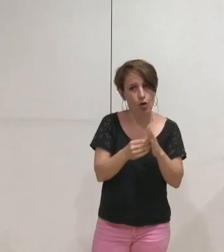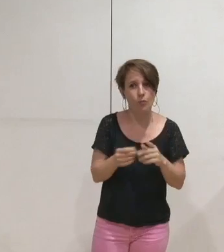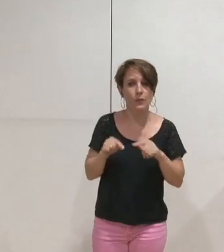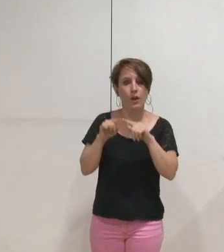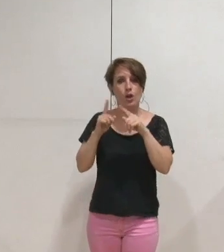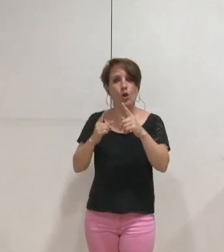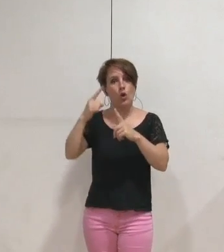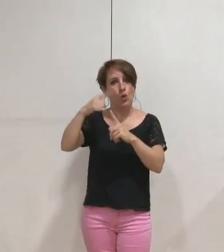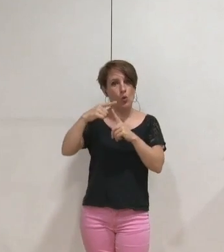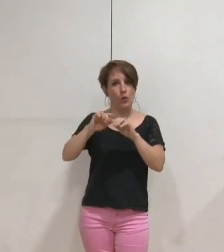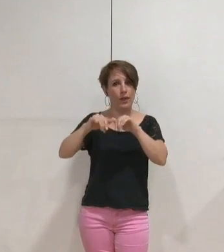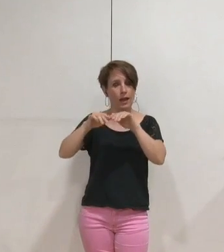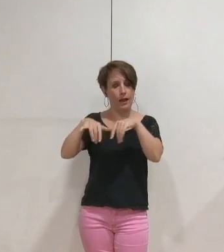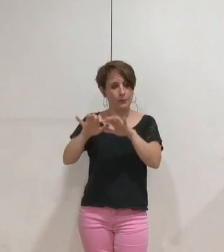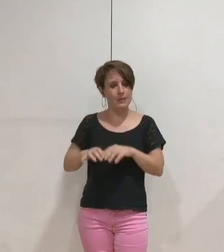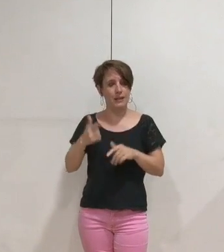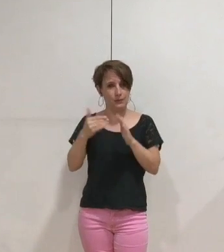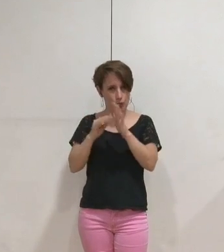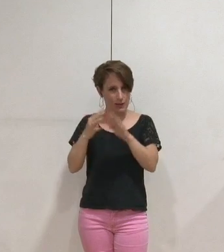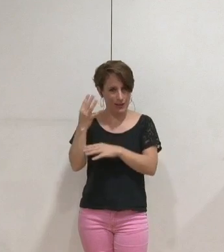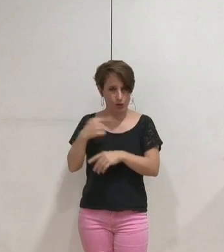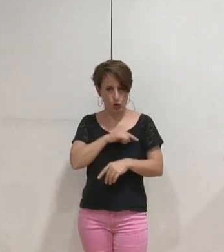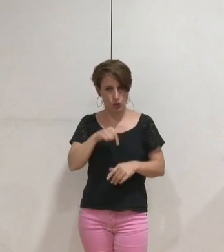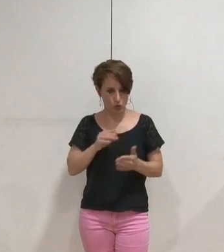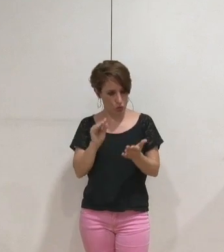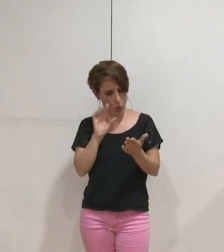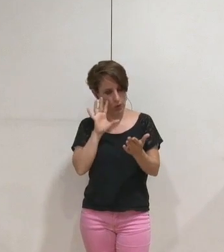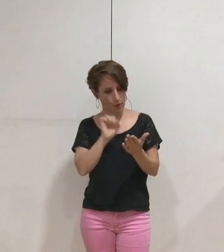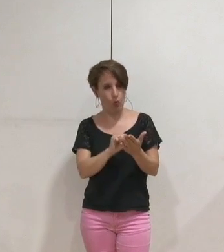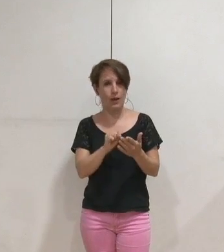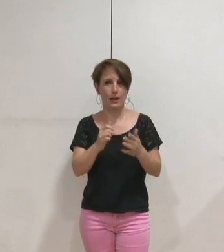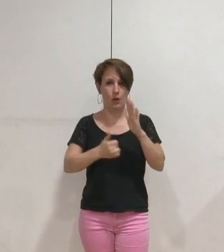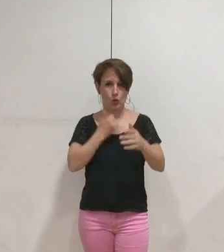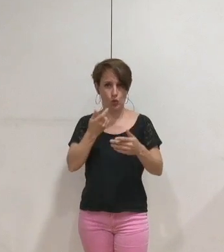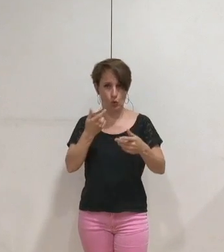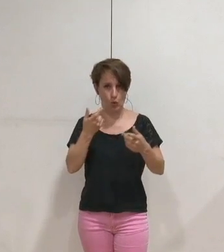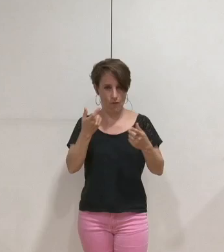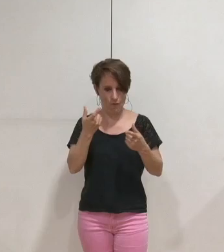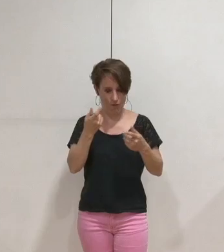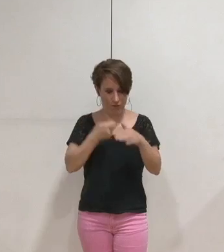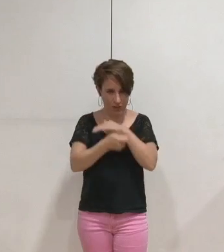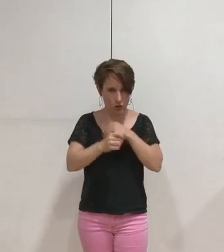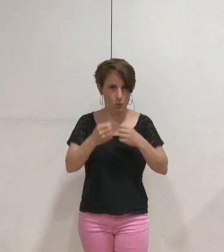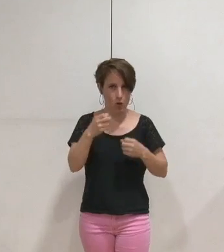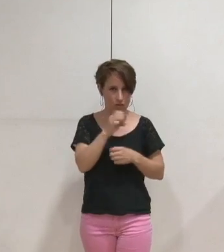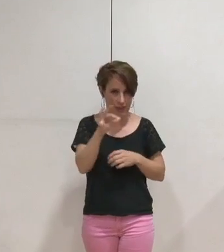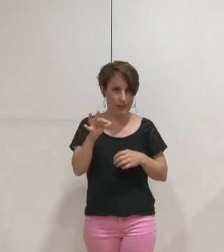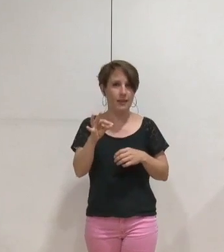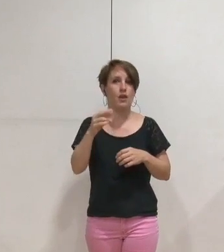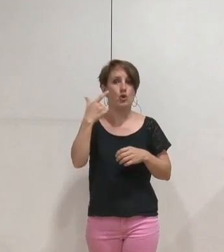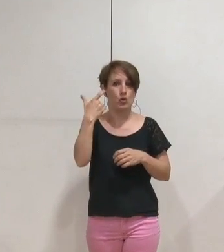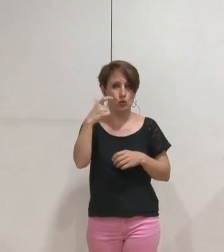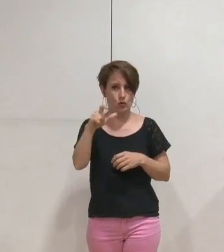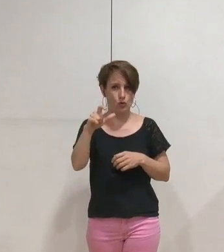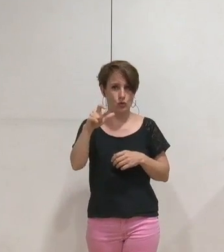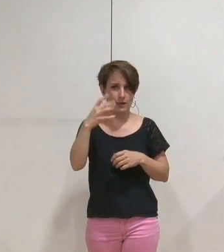2014 nous avions tous noté un autofinancement net négatif de 470000 €. nous avions tous noté un